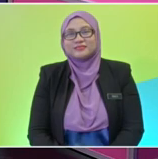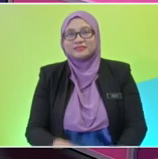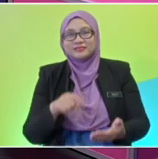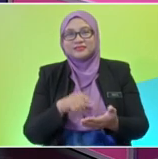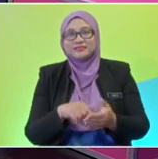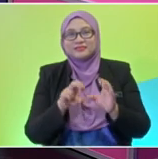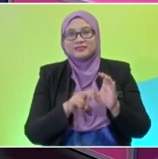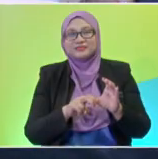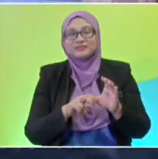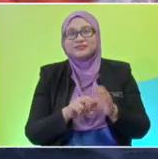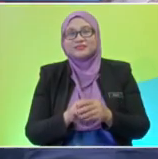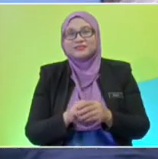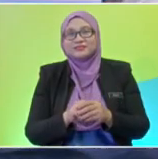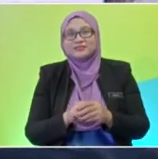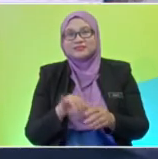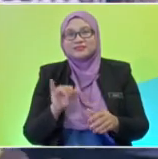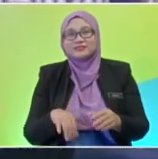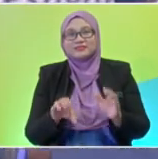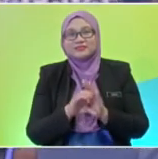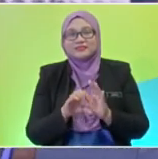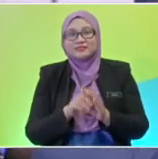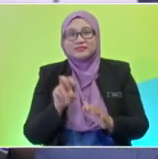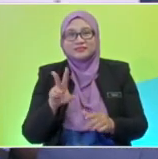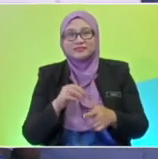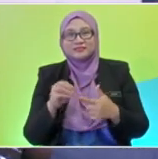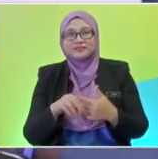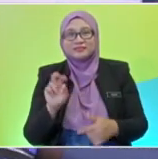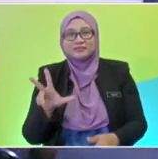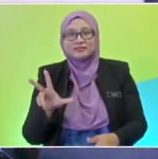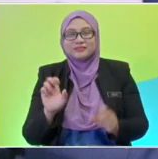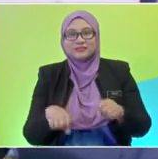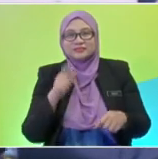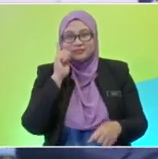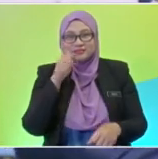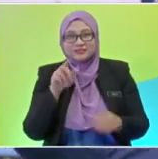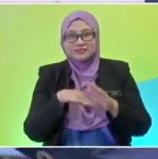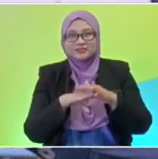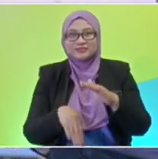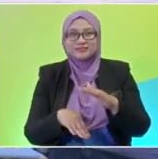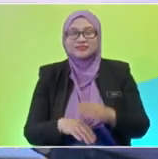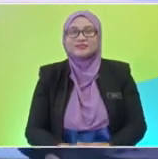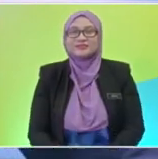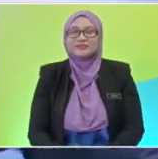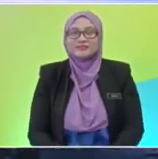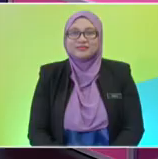ini satu contoh yang contoh dua Ketiga murid boleh lihat di bawah tuh oke oke